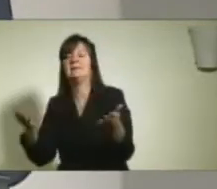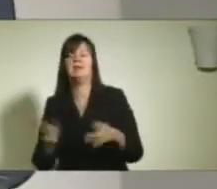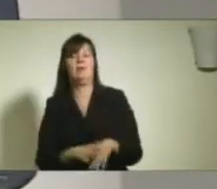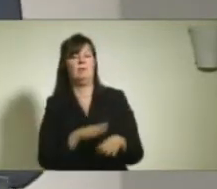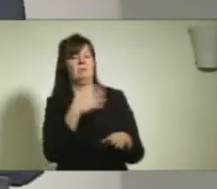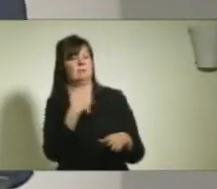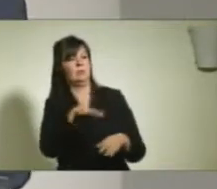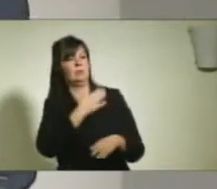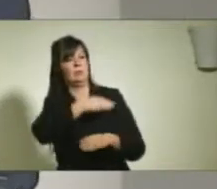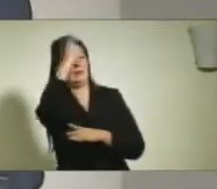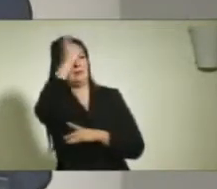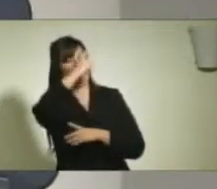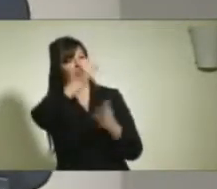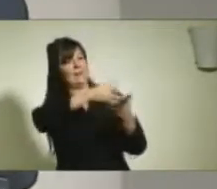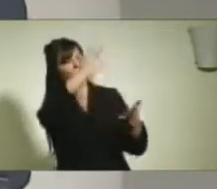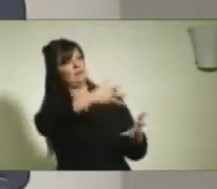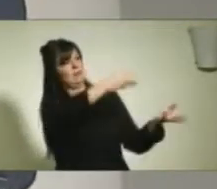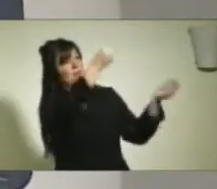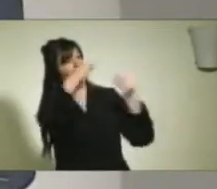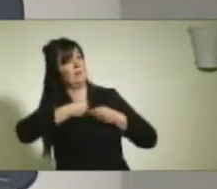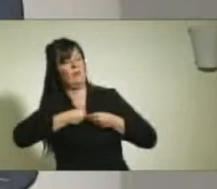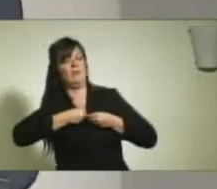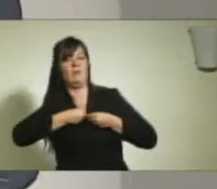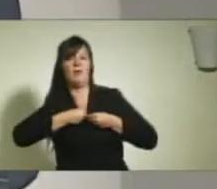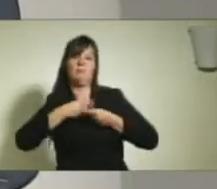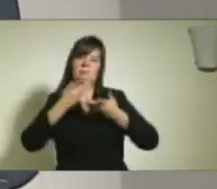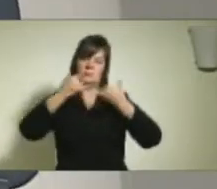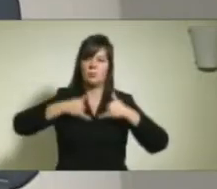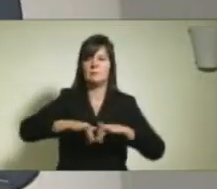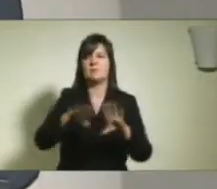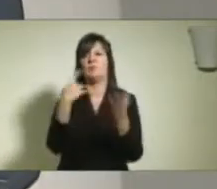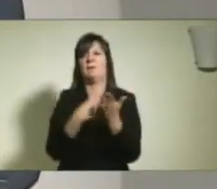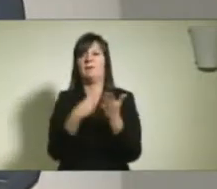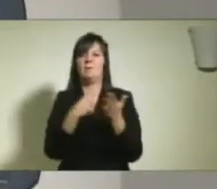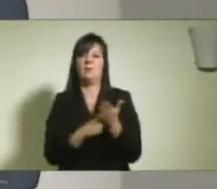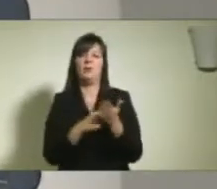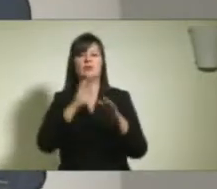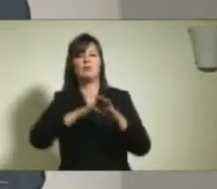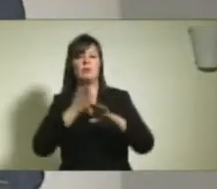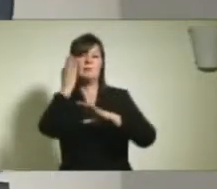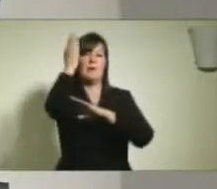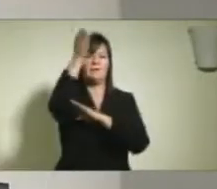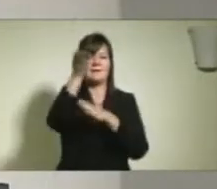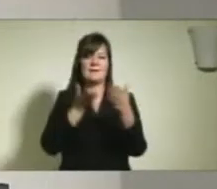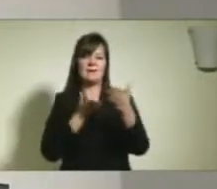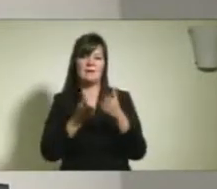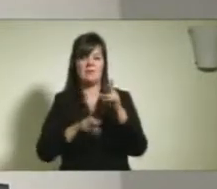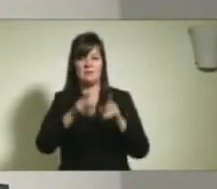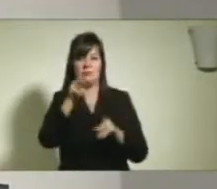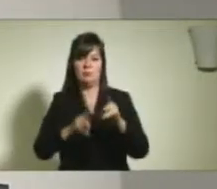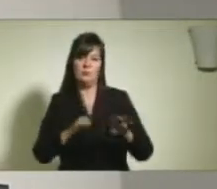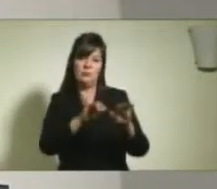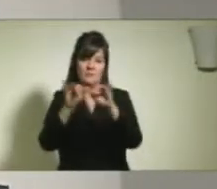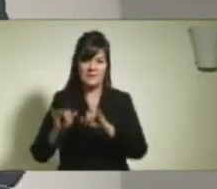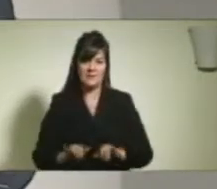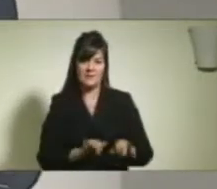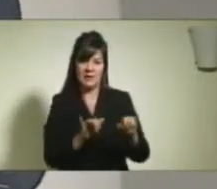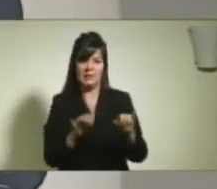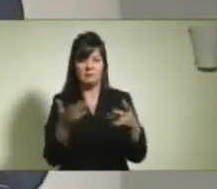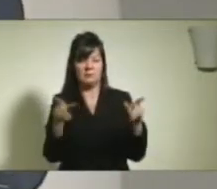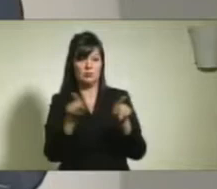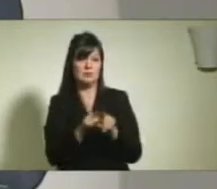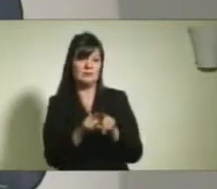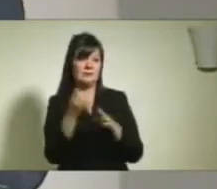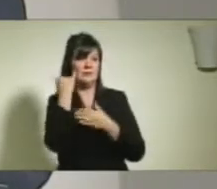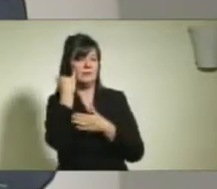rapport à ce débat-là sur l'avenir du service postal public universel et en même temps les idées